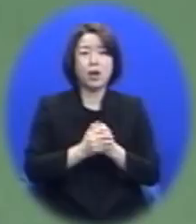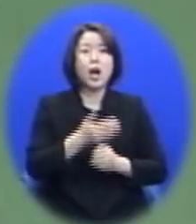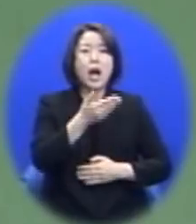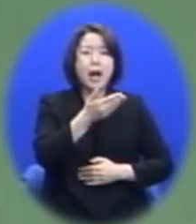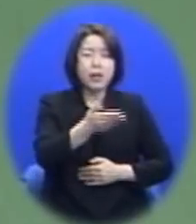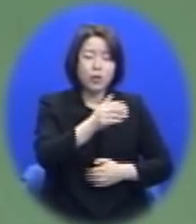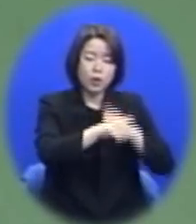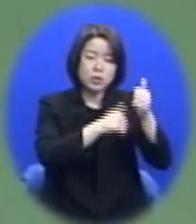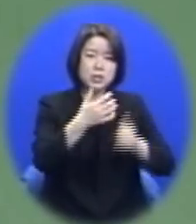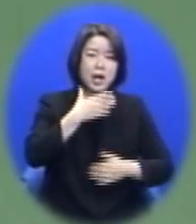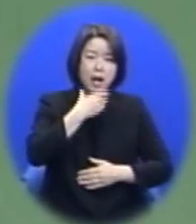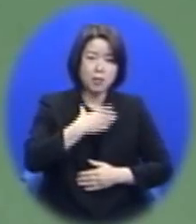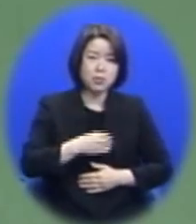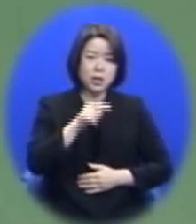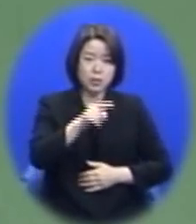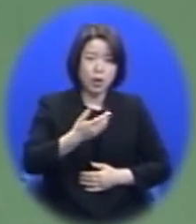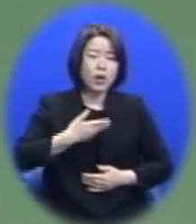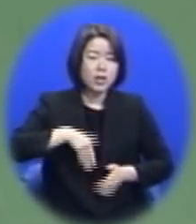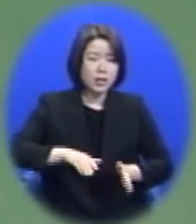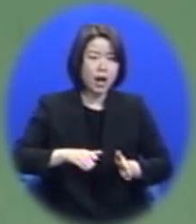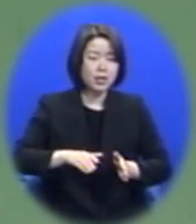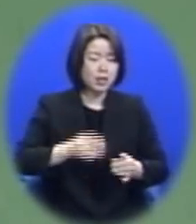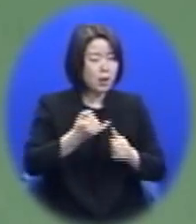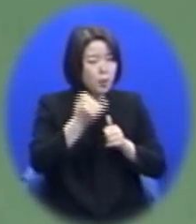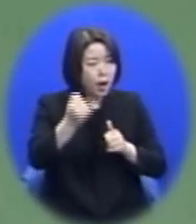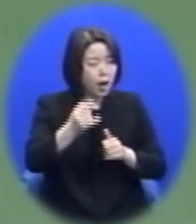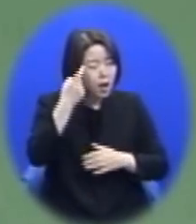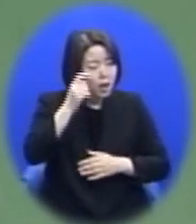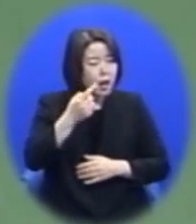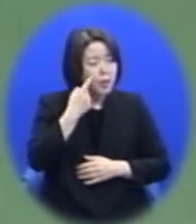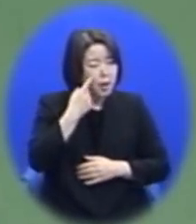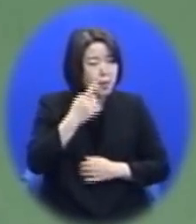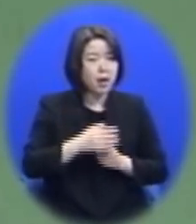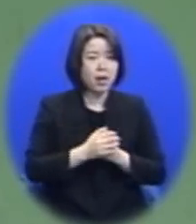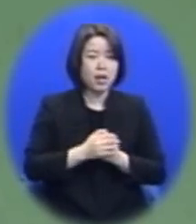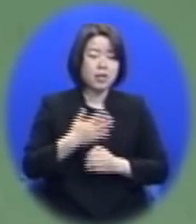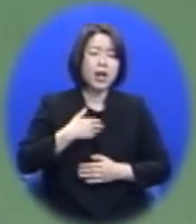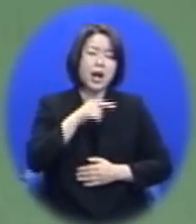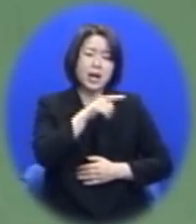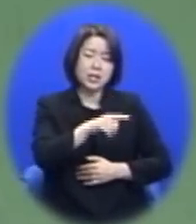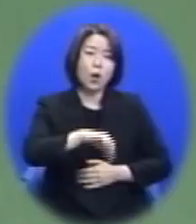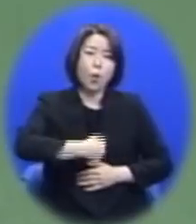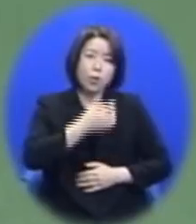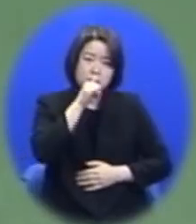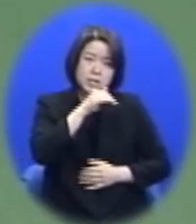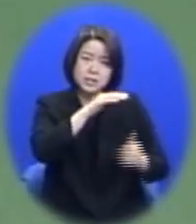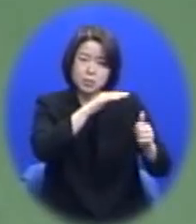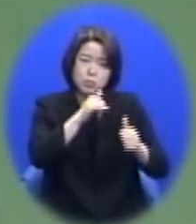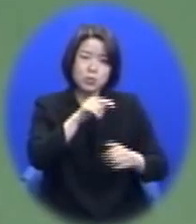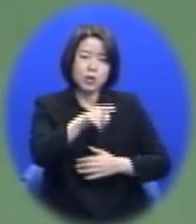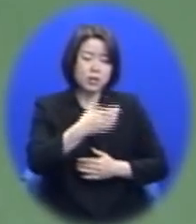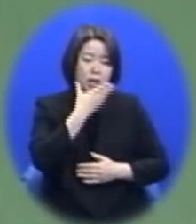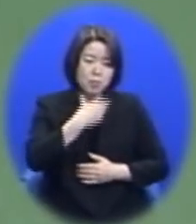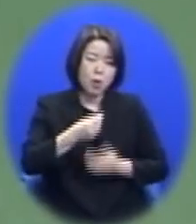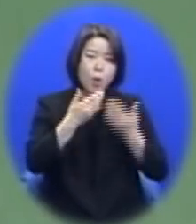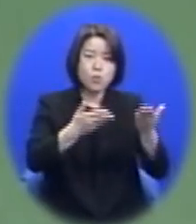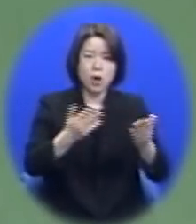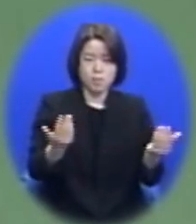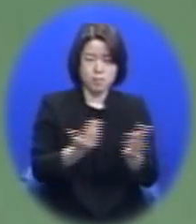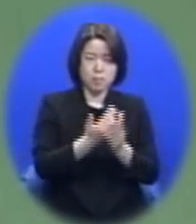낳은 사라를 생각하여 보라. 아브라함이 혼자 있을 때 내가 그를 부르고 그에게 복을 주어 창성하게